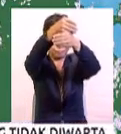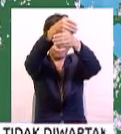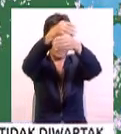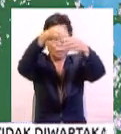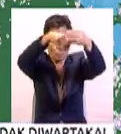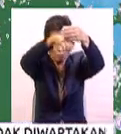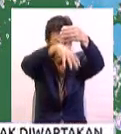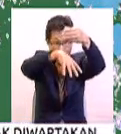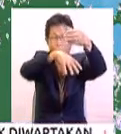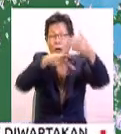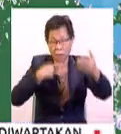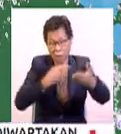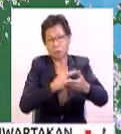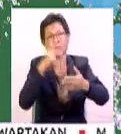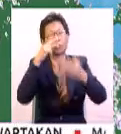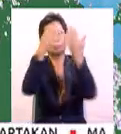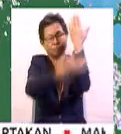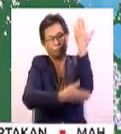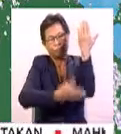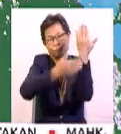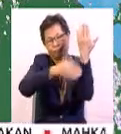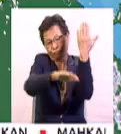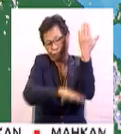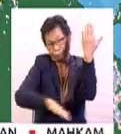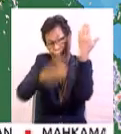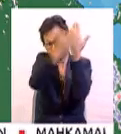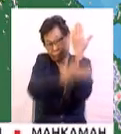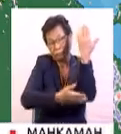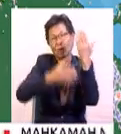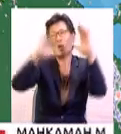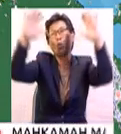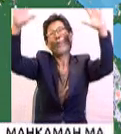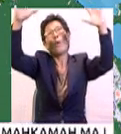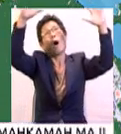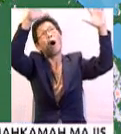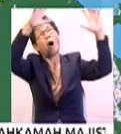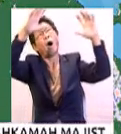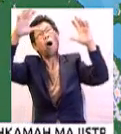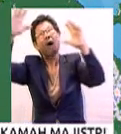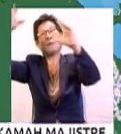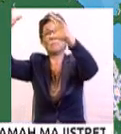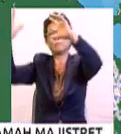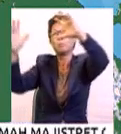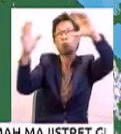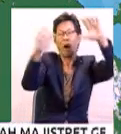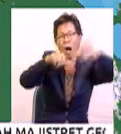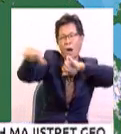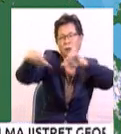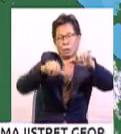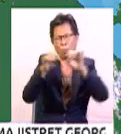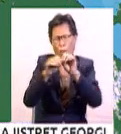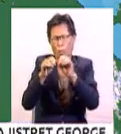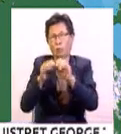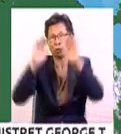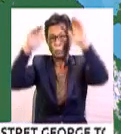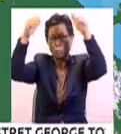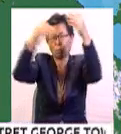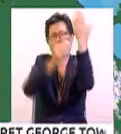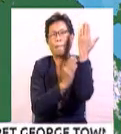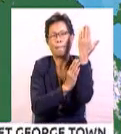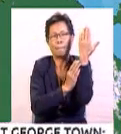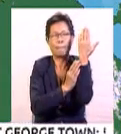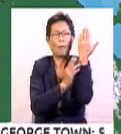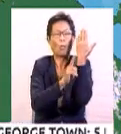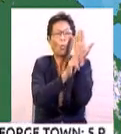Seperti yang dapat kita lihat, keadaan di semenanjung Malaysia adalah agak berawan dengan pembentukan kelompok awan aktif lebih banyak tertumpu di